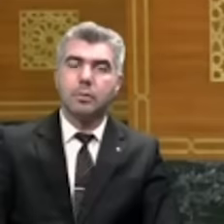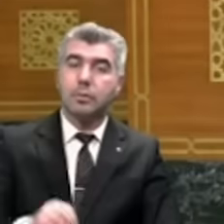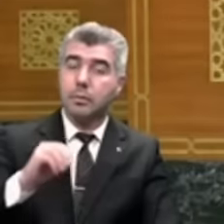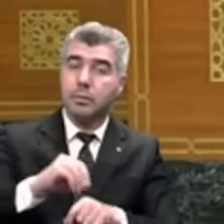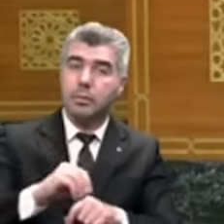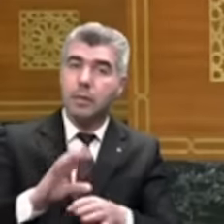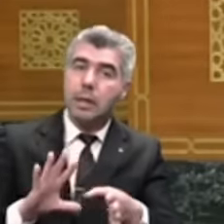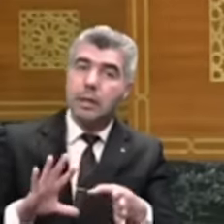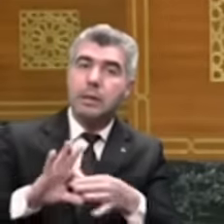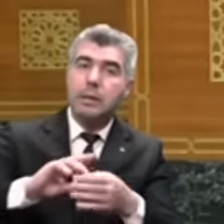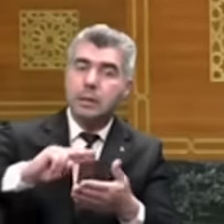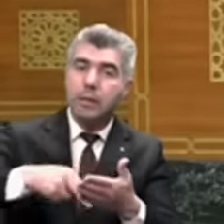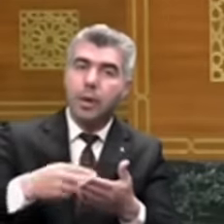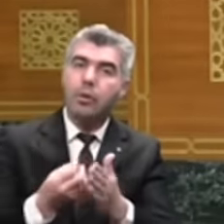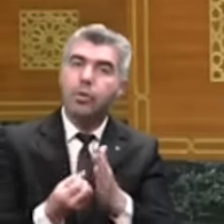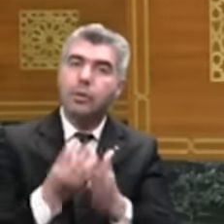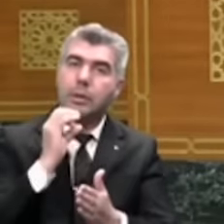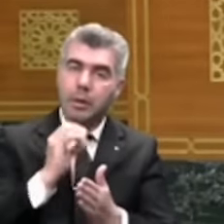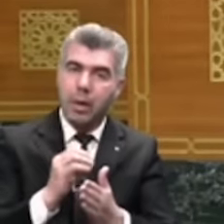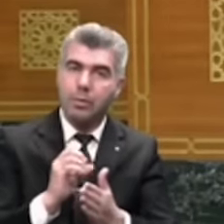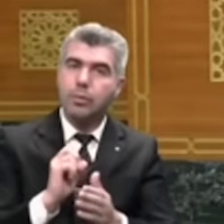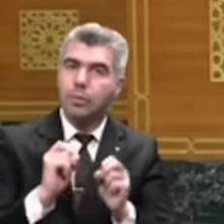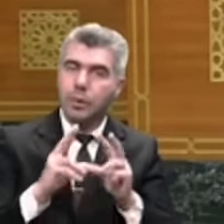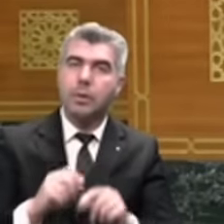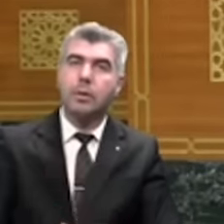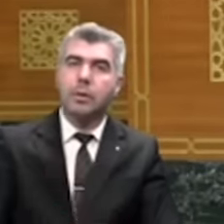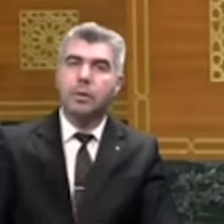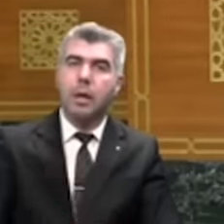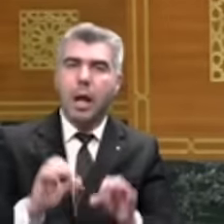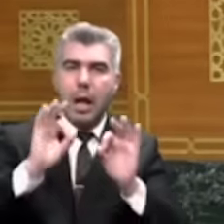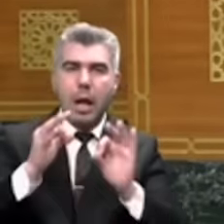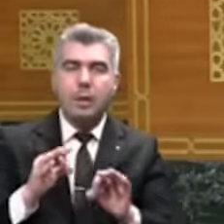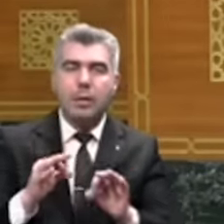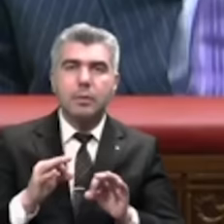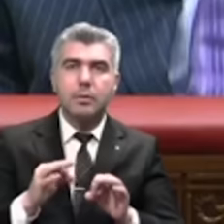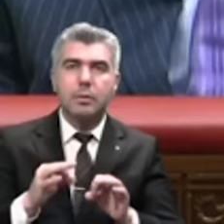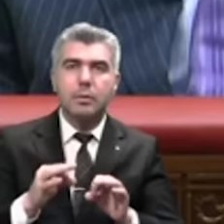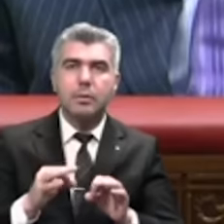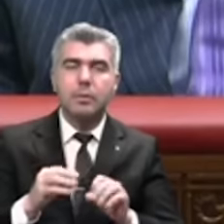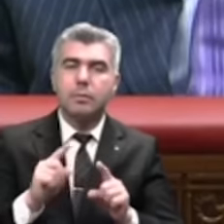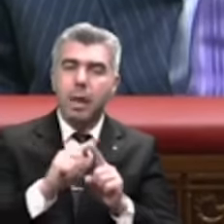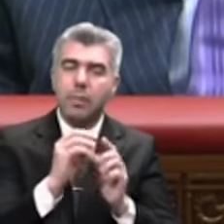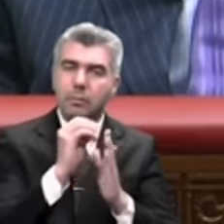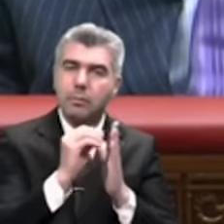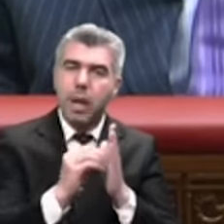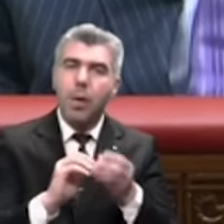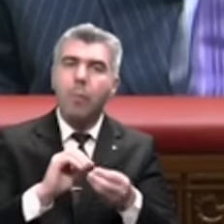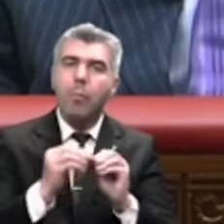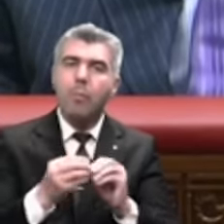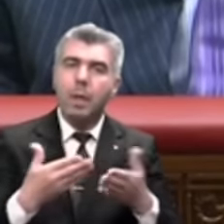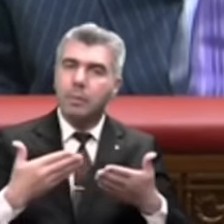واحد الاتفاق اللي هو جديد، اللي ياخذ بعين الاعتبار واحد العدد يعني الاشكاليات اللي هي